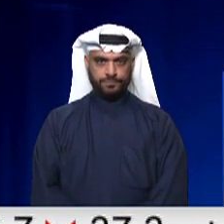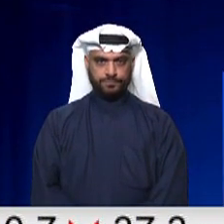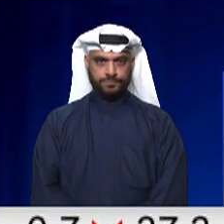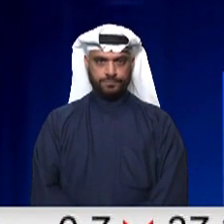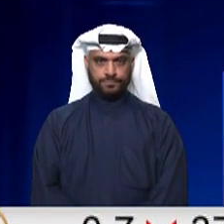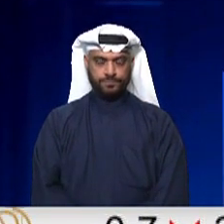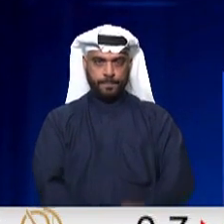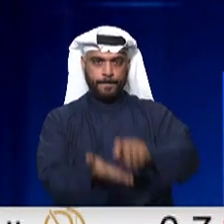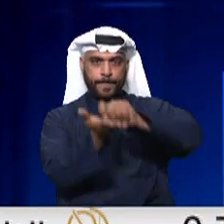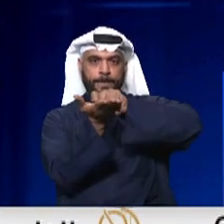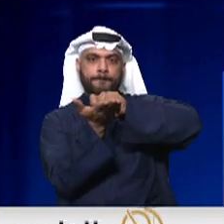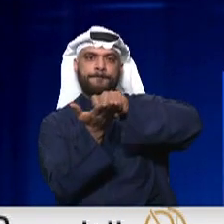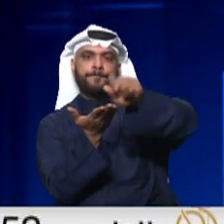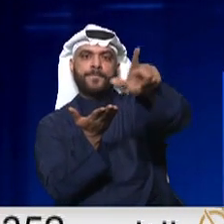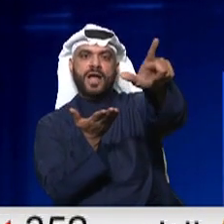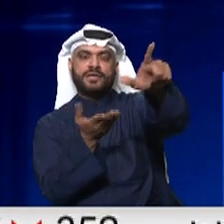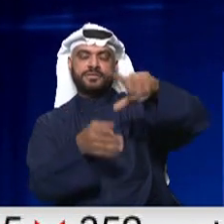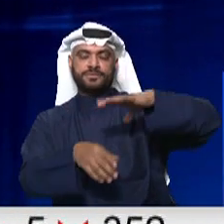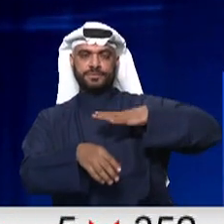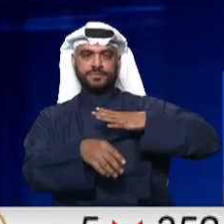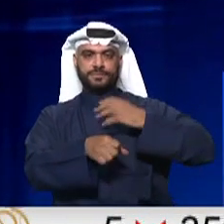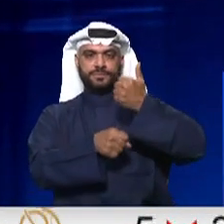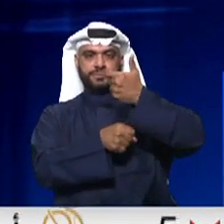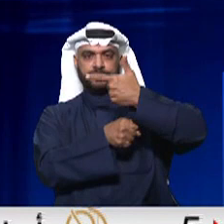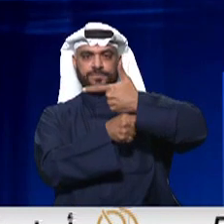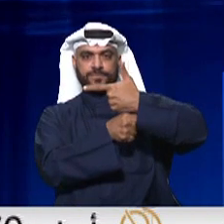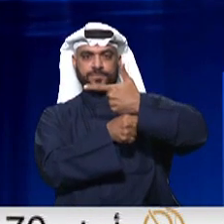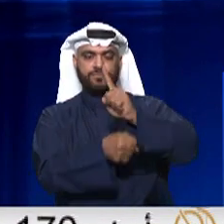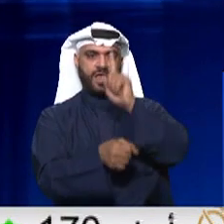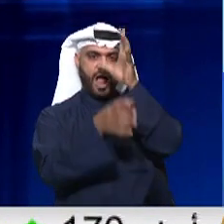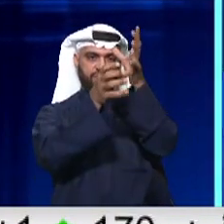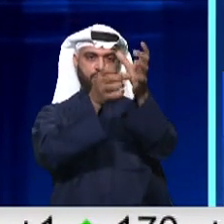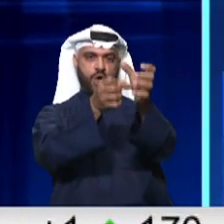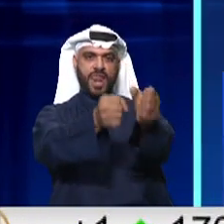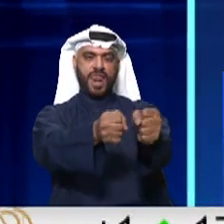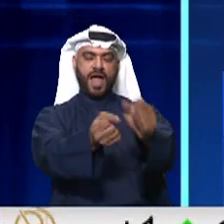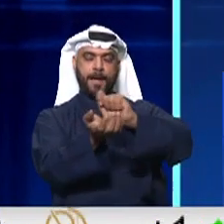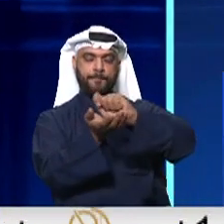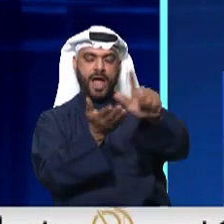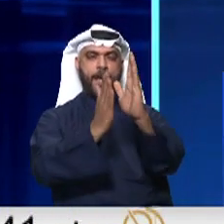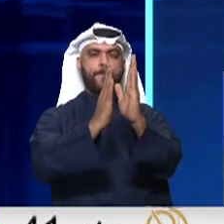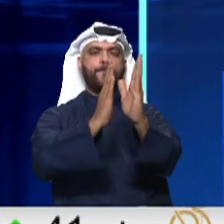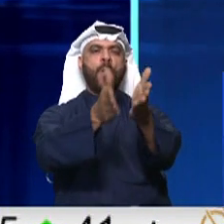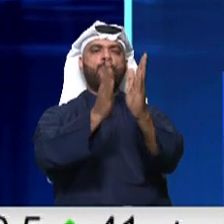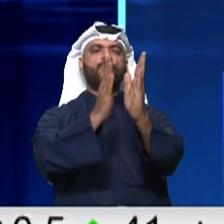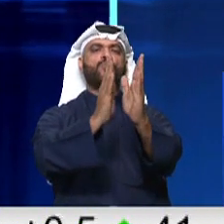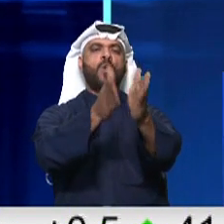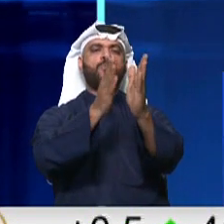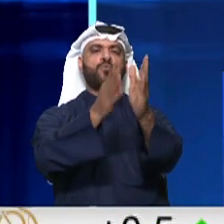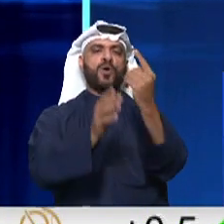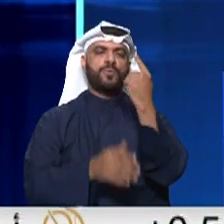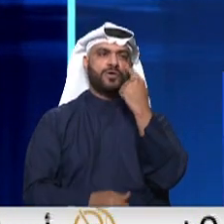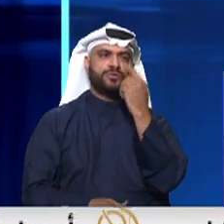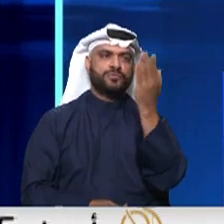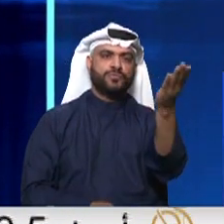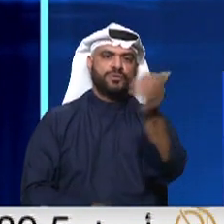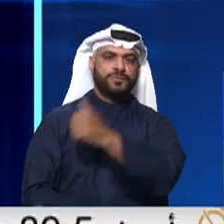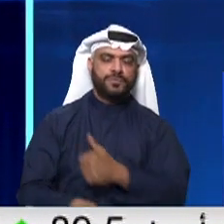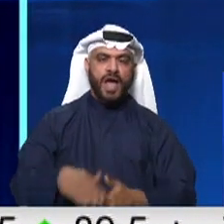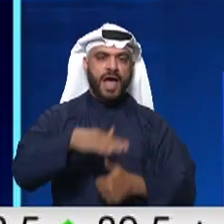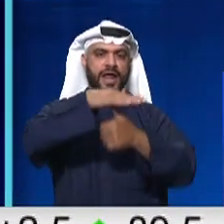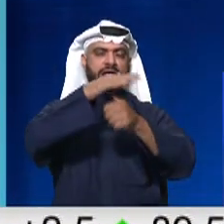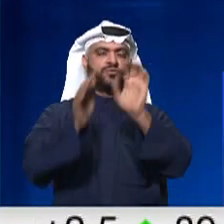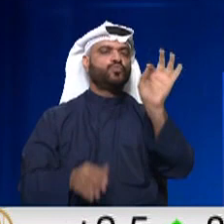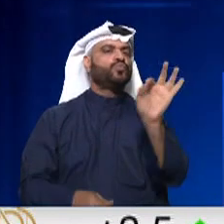وبعث سمو عهد الشيخ مشعل الاحمد الجابر الصباح حفظه الله ببرق تهنئه الى فخامه الرئيس الدكتور